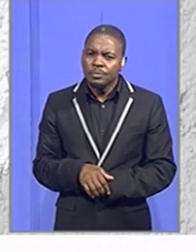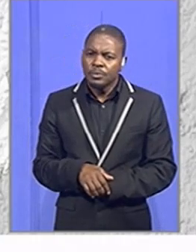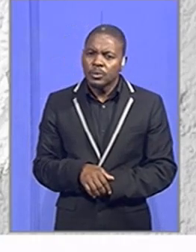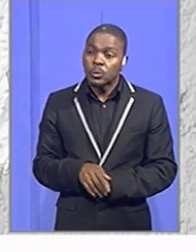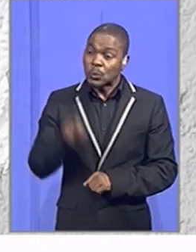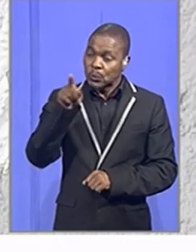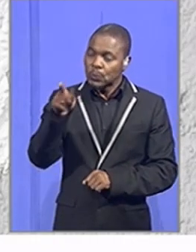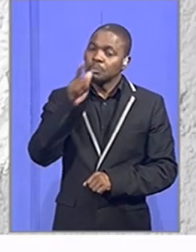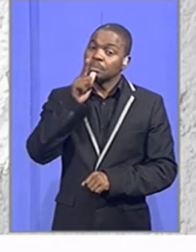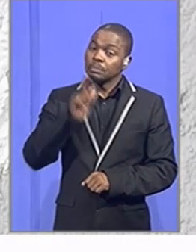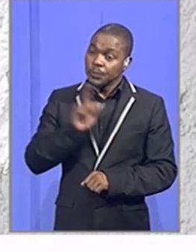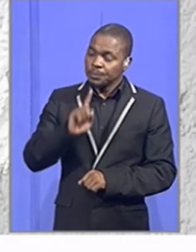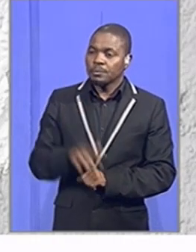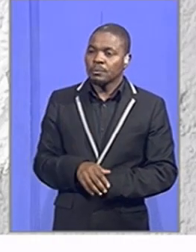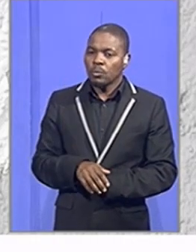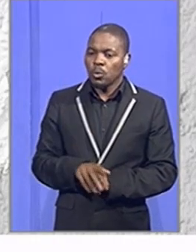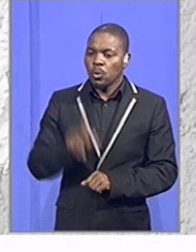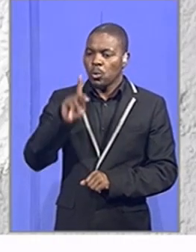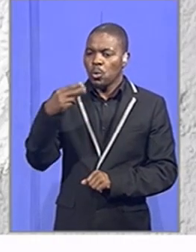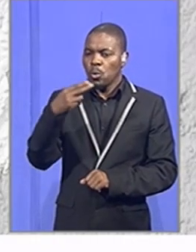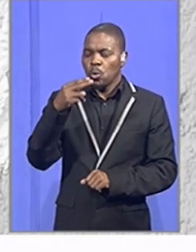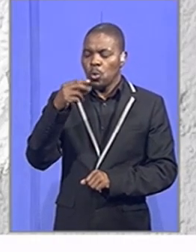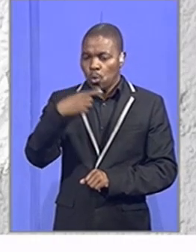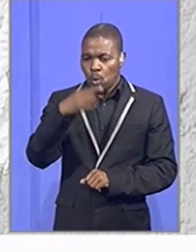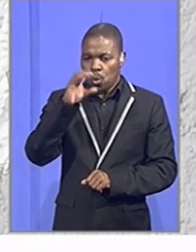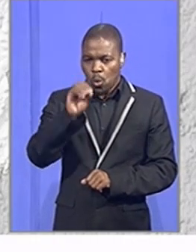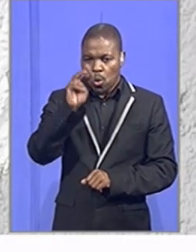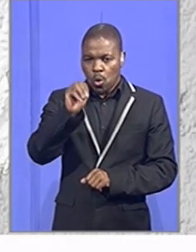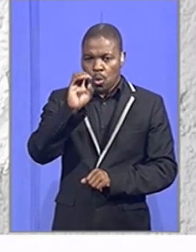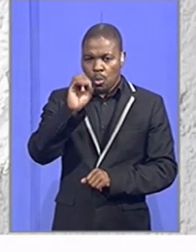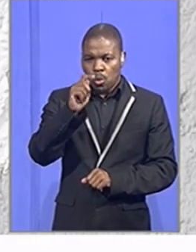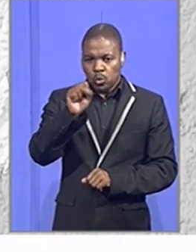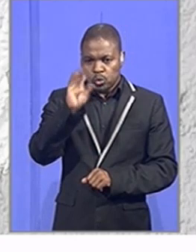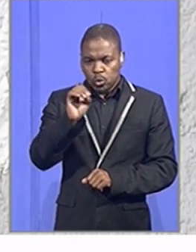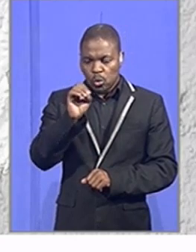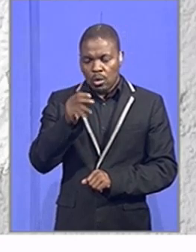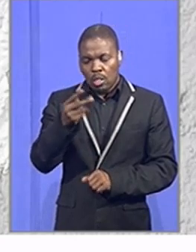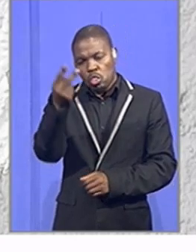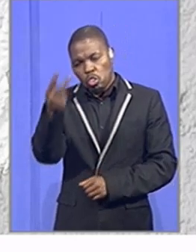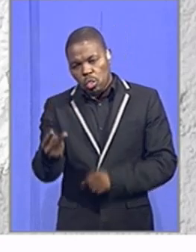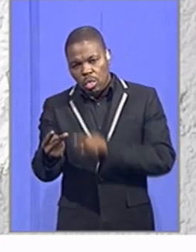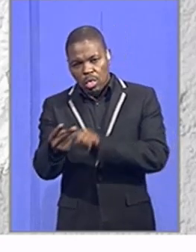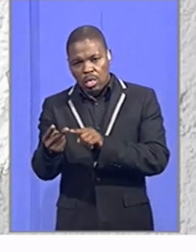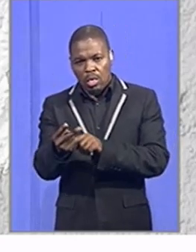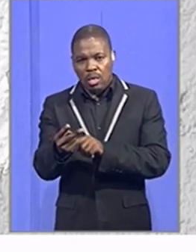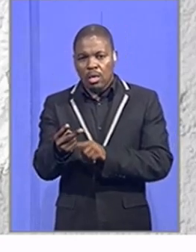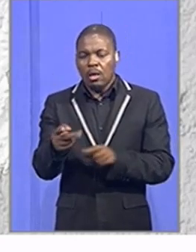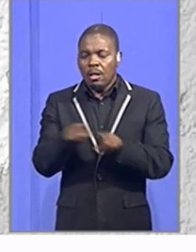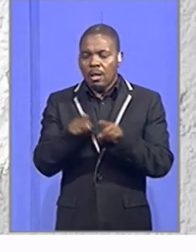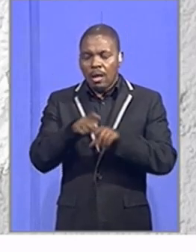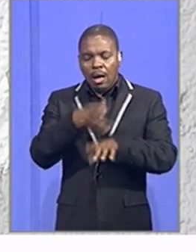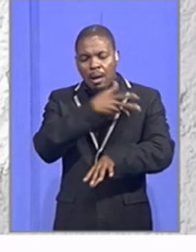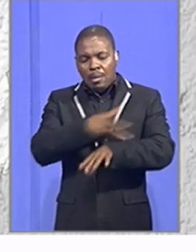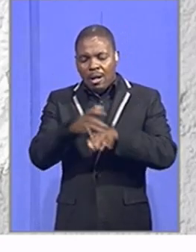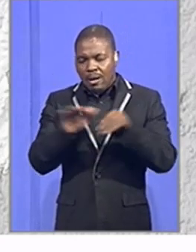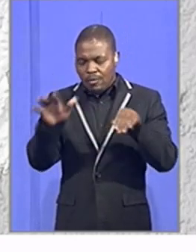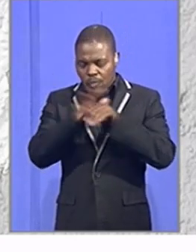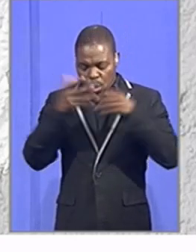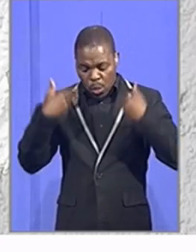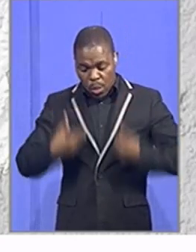Anta a re Khomotso ke lo re betse fa lole mme a ka re o re ipilone o tlhabile o tletse madi.